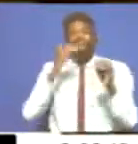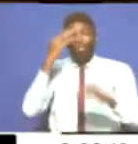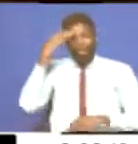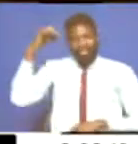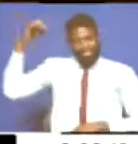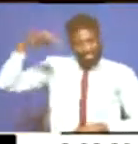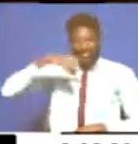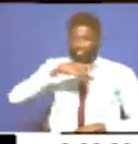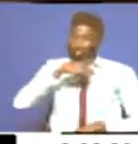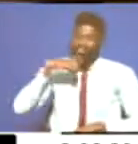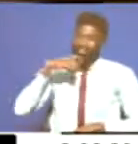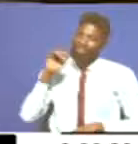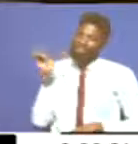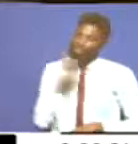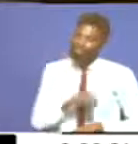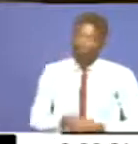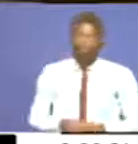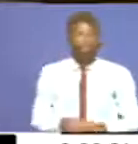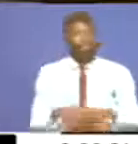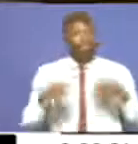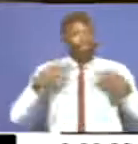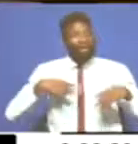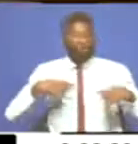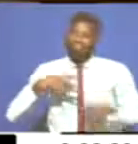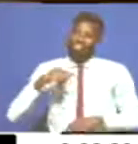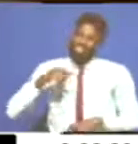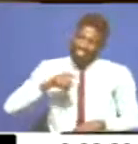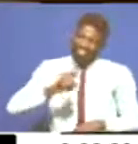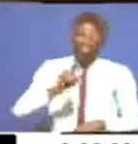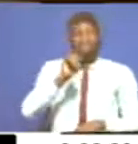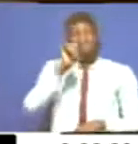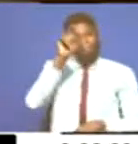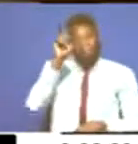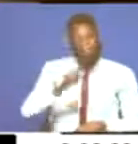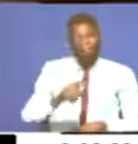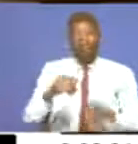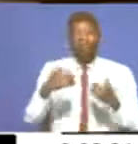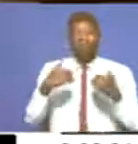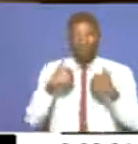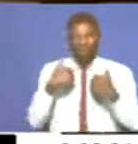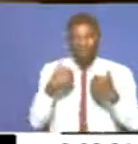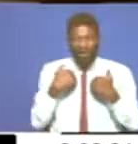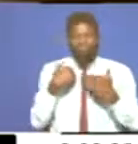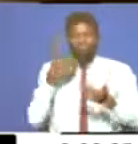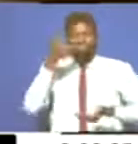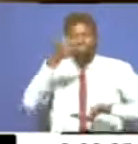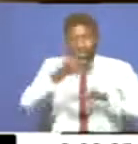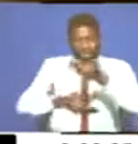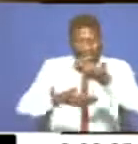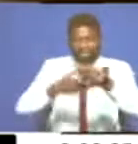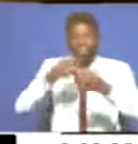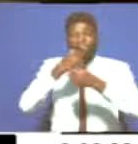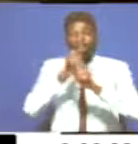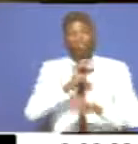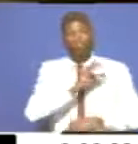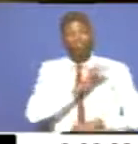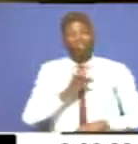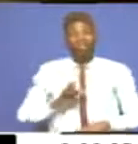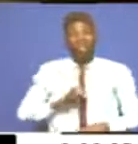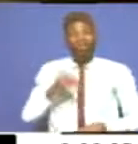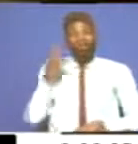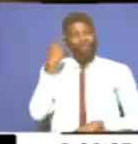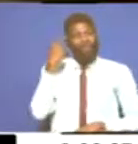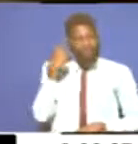Inatakiwa watu wawe na utaratibu ya kutengeneza kamati ya malisho, ile tunasema party